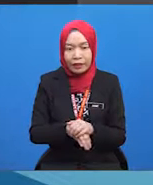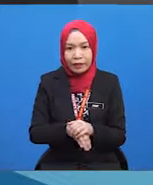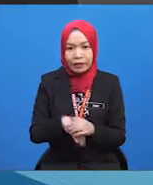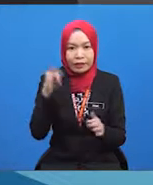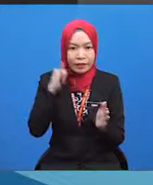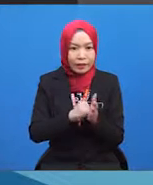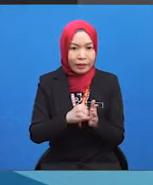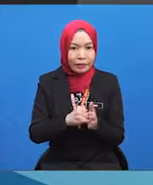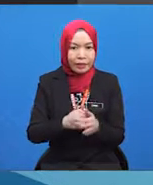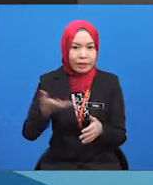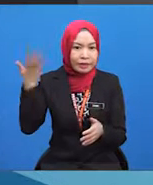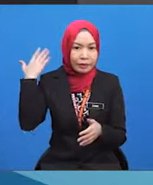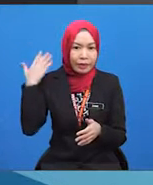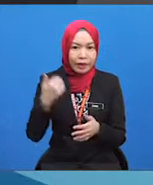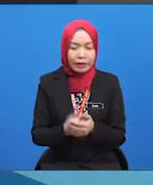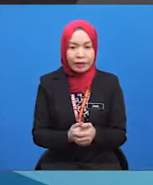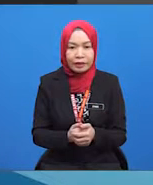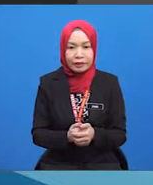belakang di belakang imej burung.